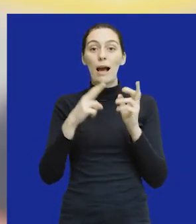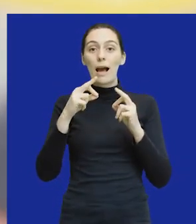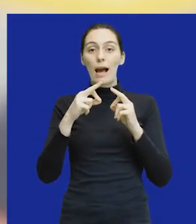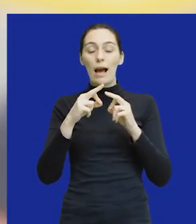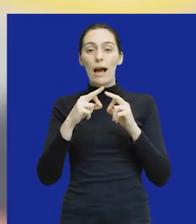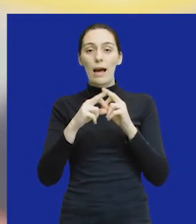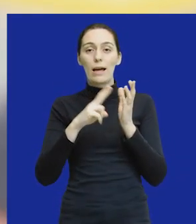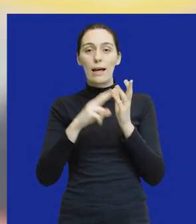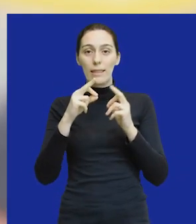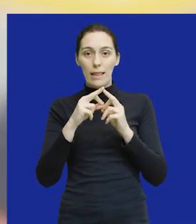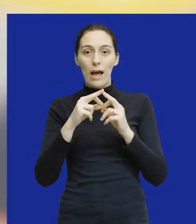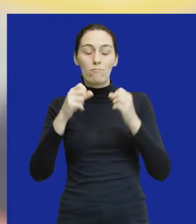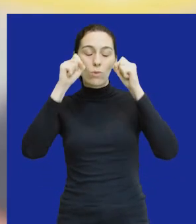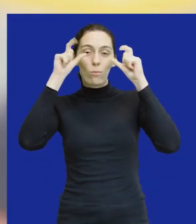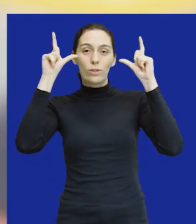se.